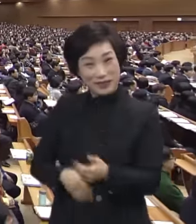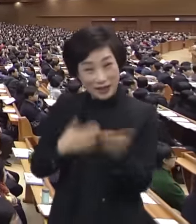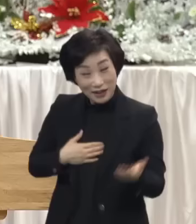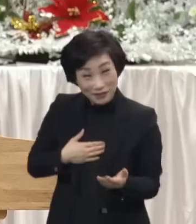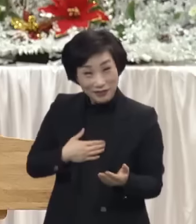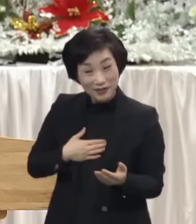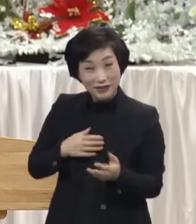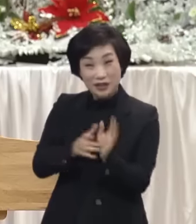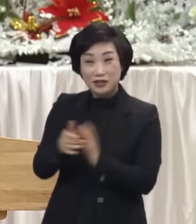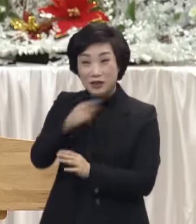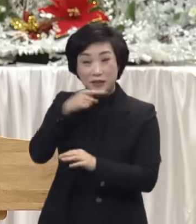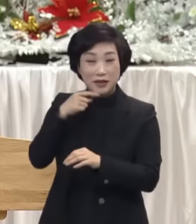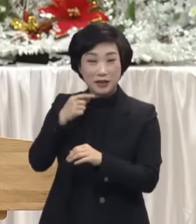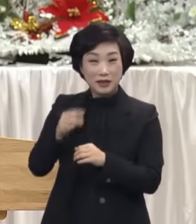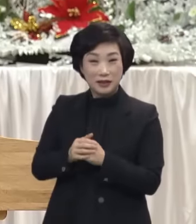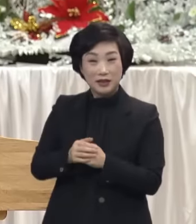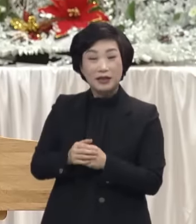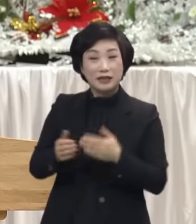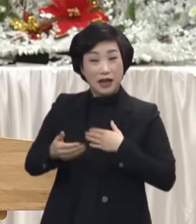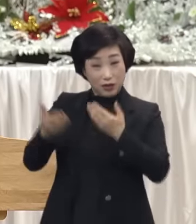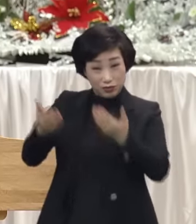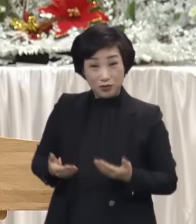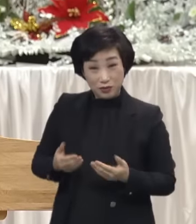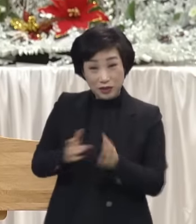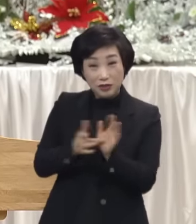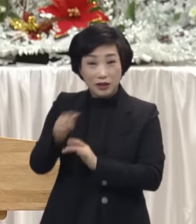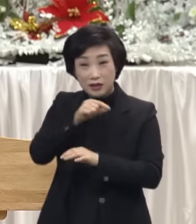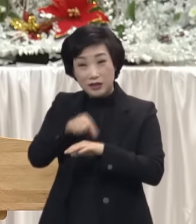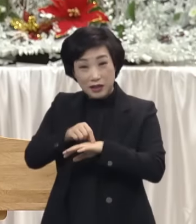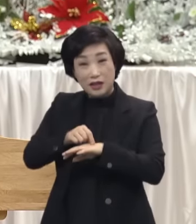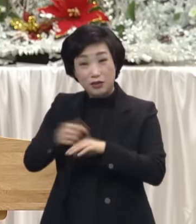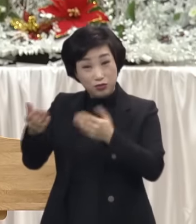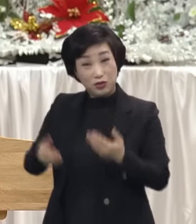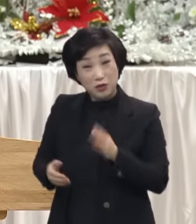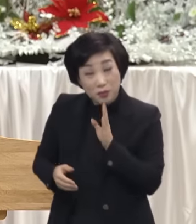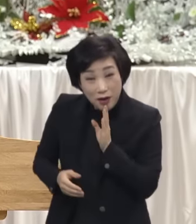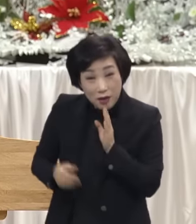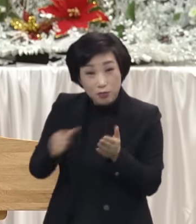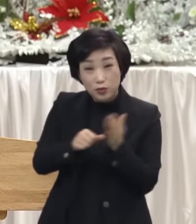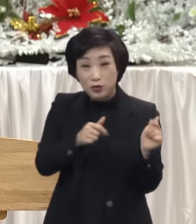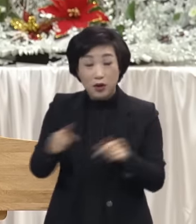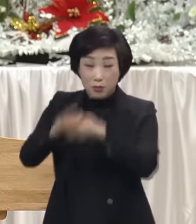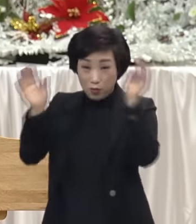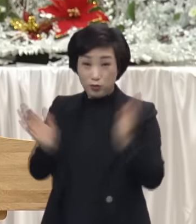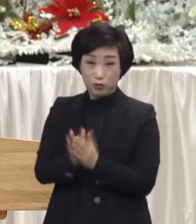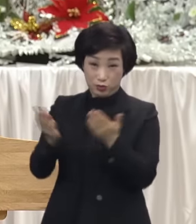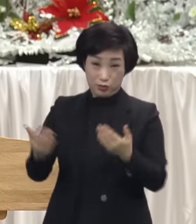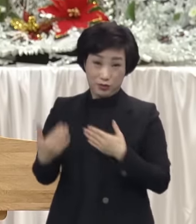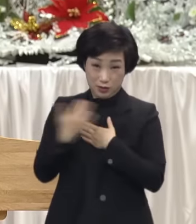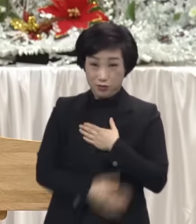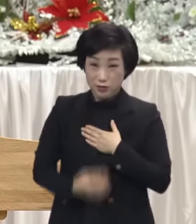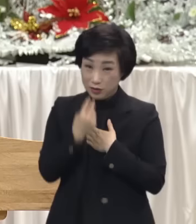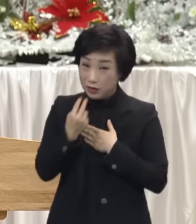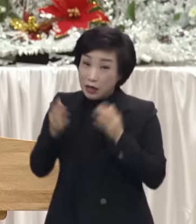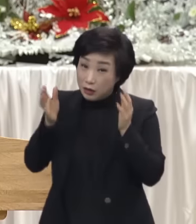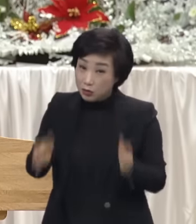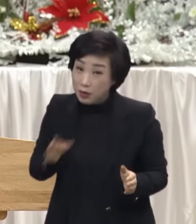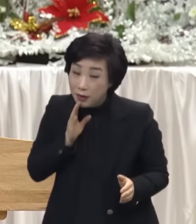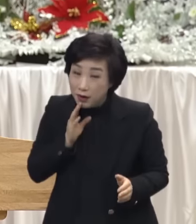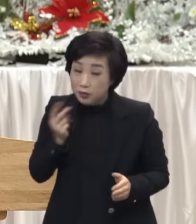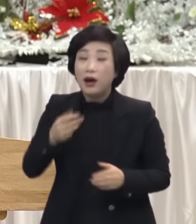쏟아 먹이고 살찢어 먹이고 만물 주어 육신이 살게 하고